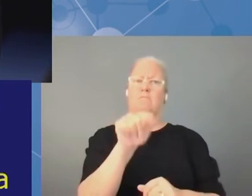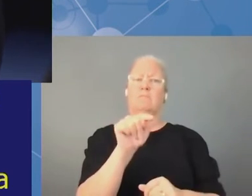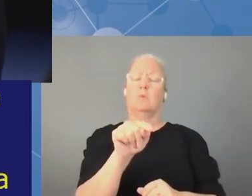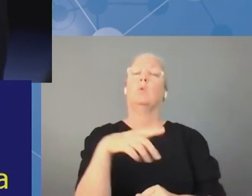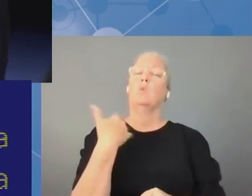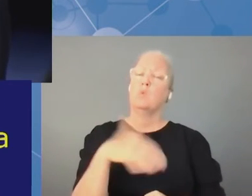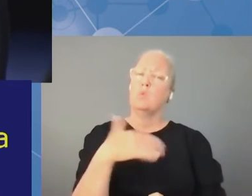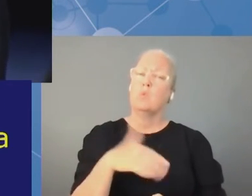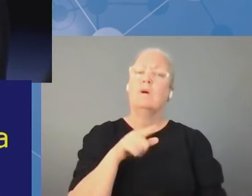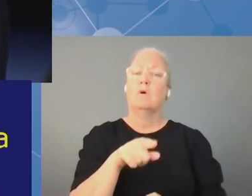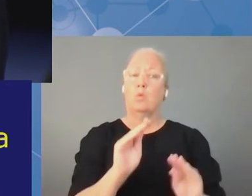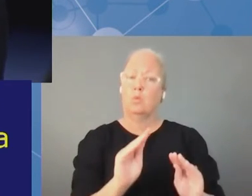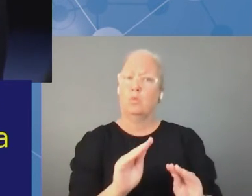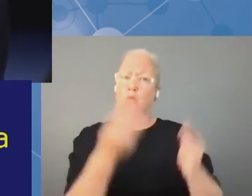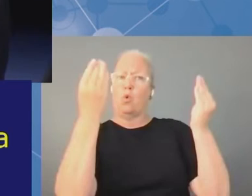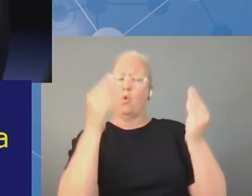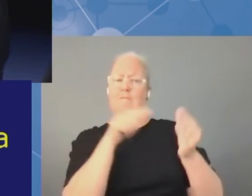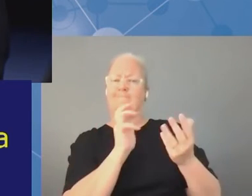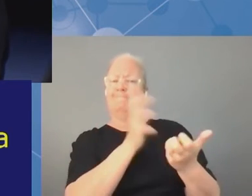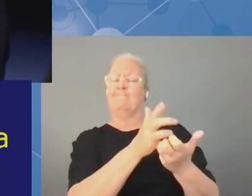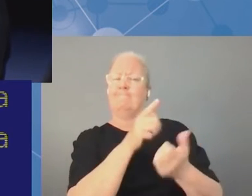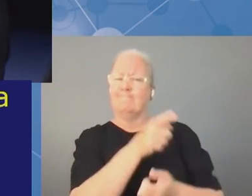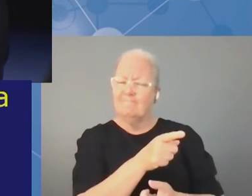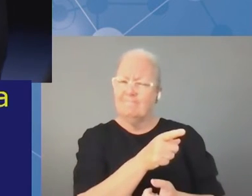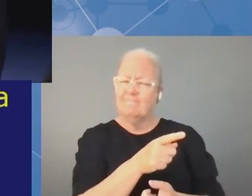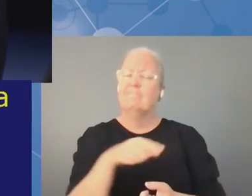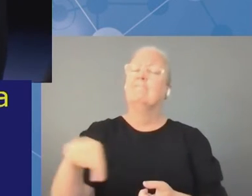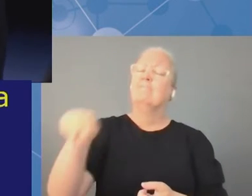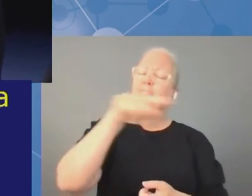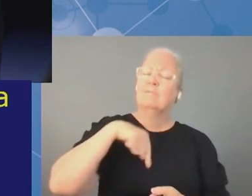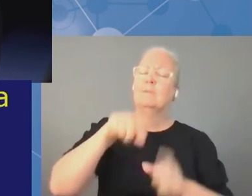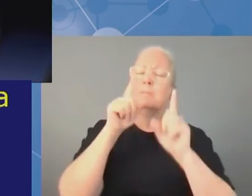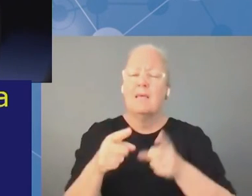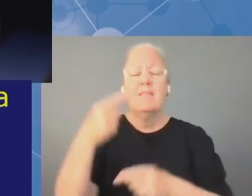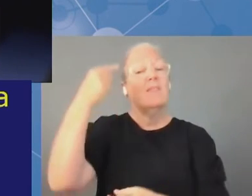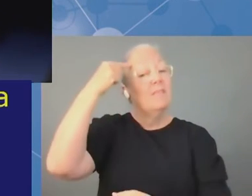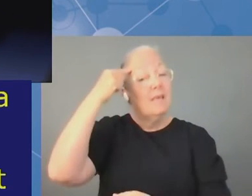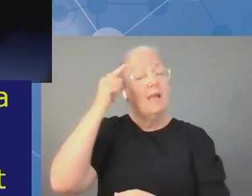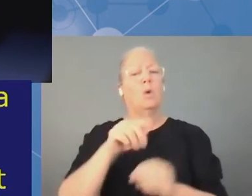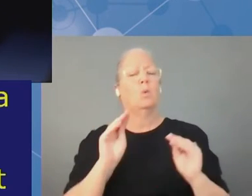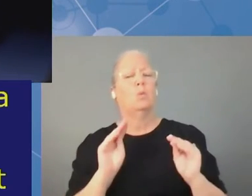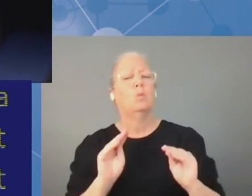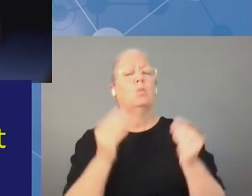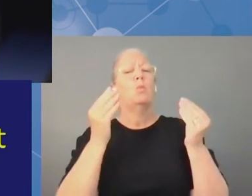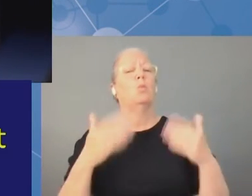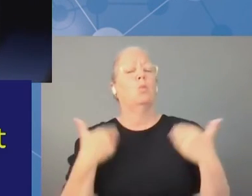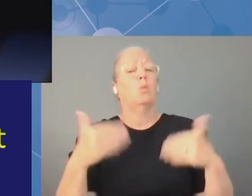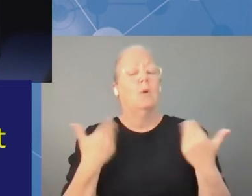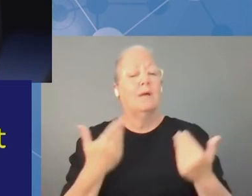молодых людях, страдающих, потому что у них нет обучения, нет доступа к воде, нет доступа